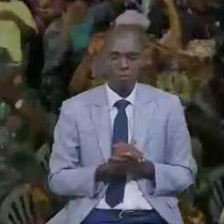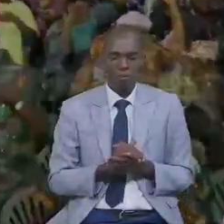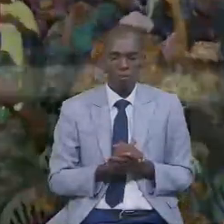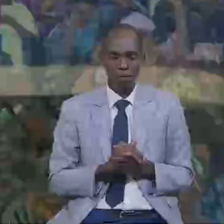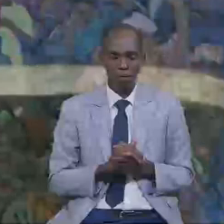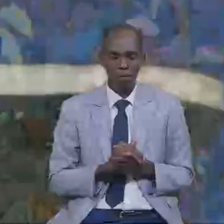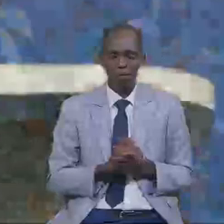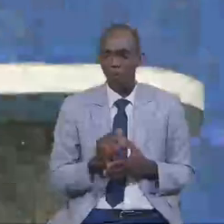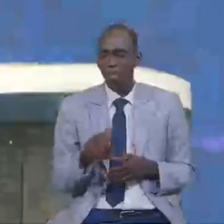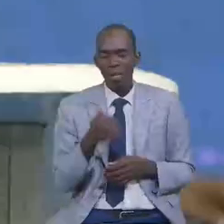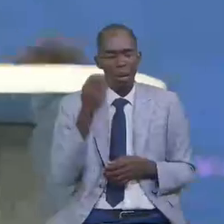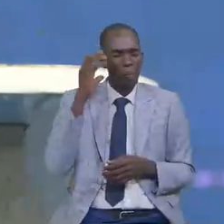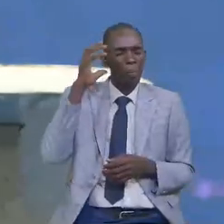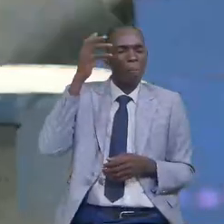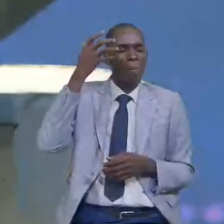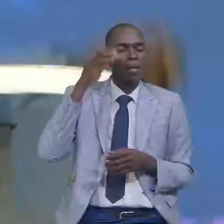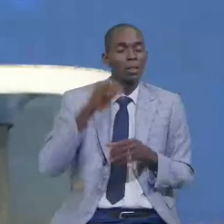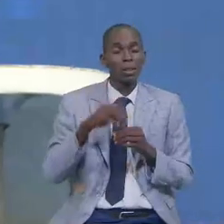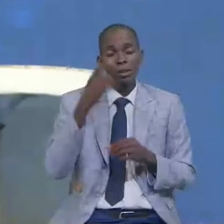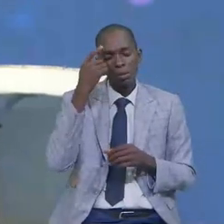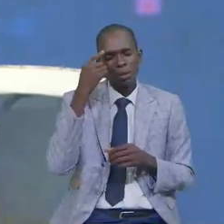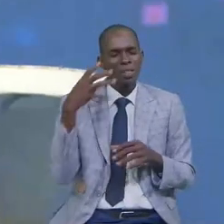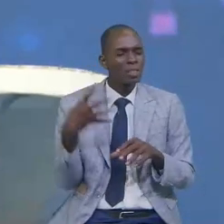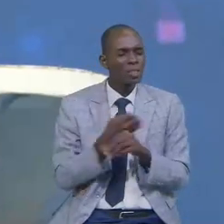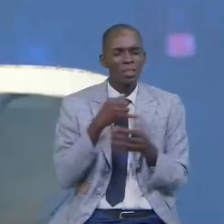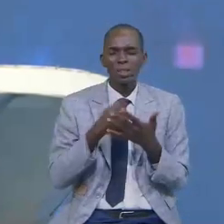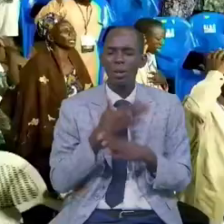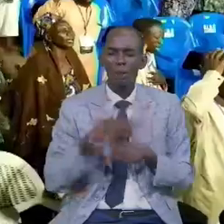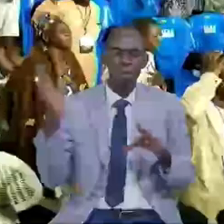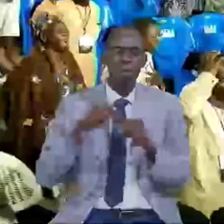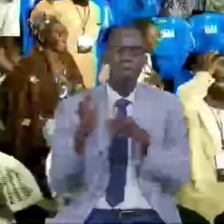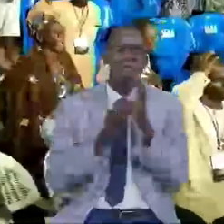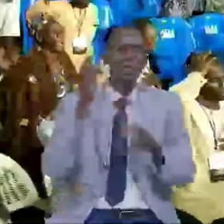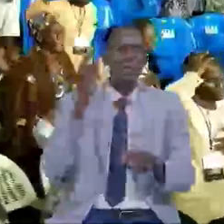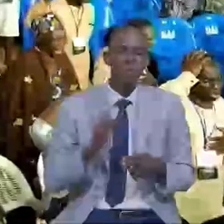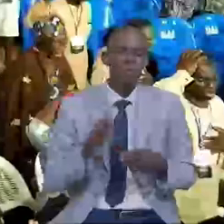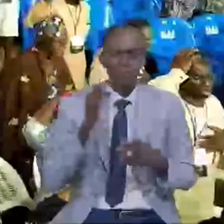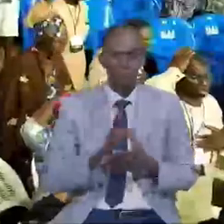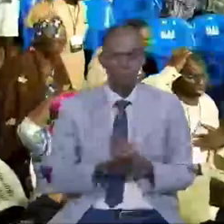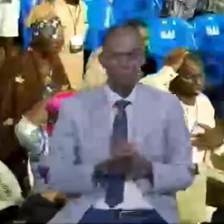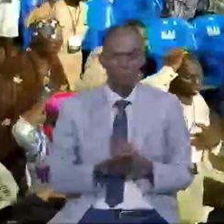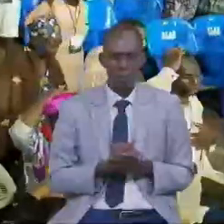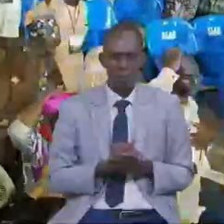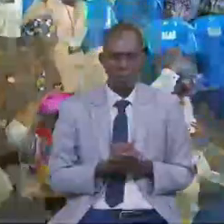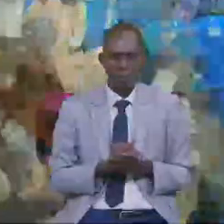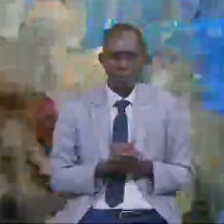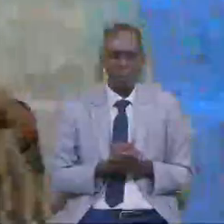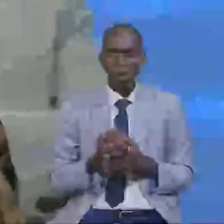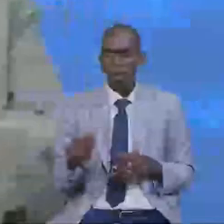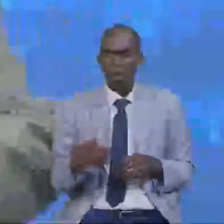Toute insanité dans le cerveau, ôte cela au nom de Jésus. Tout